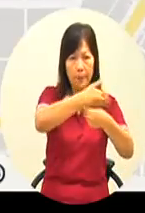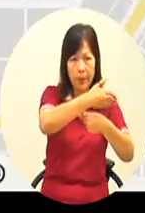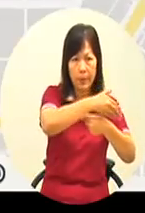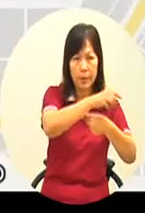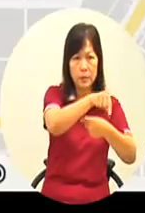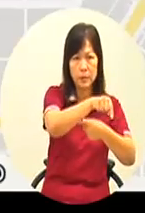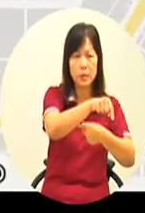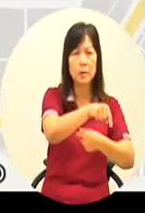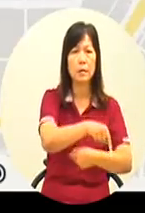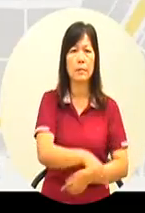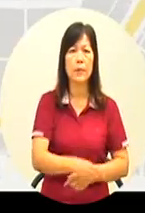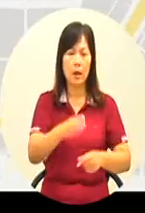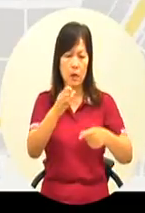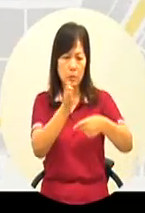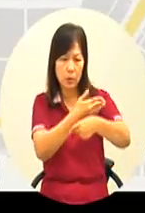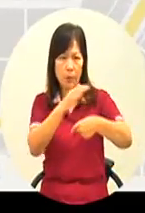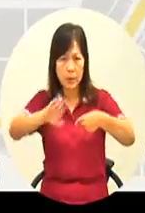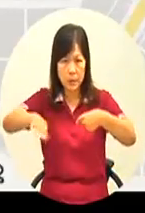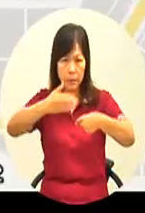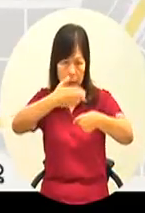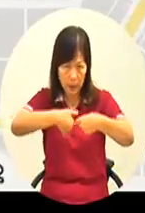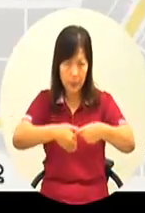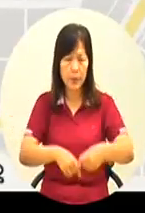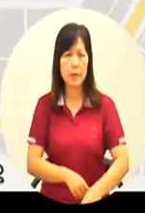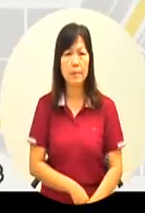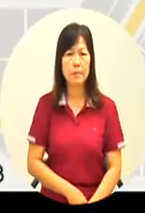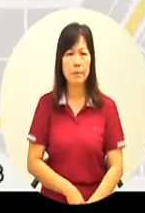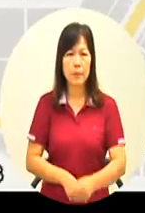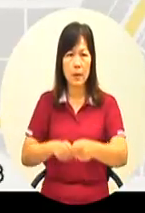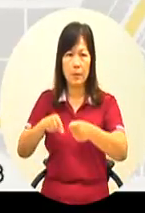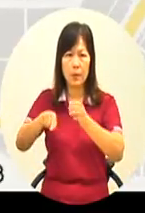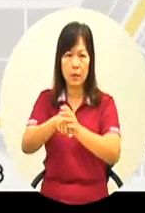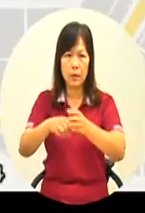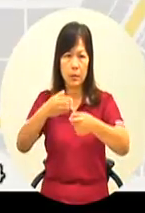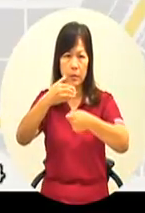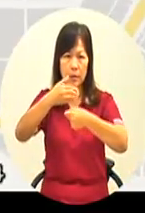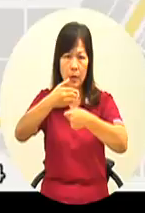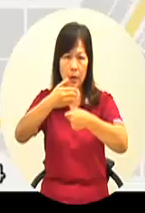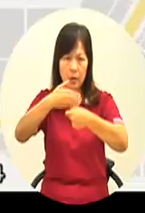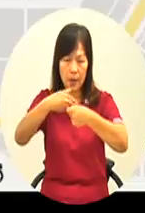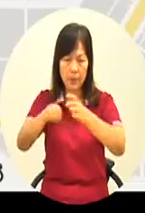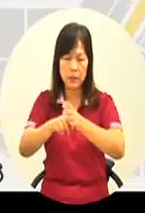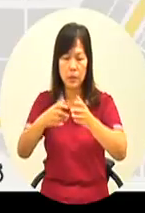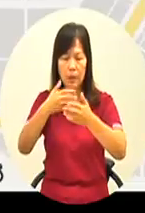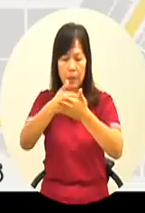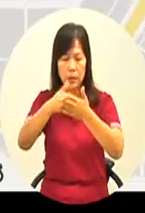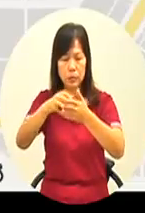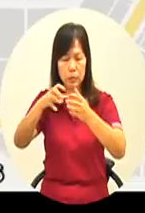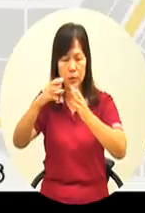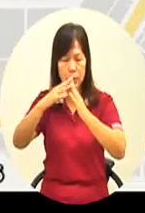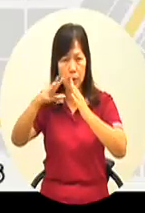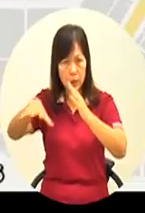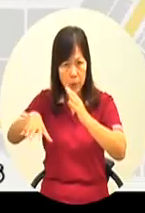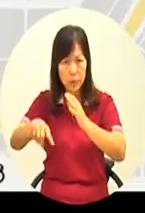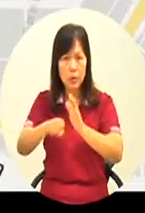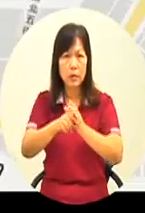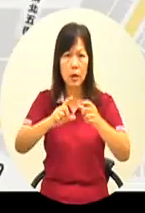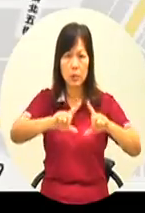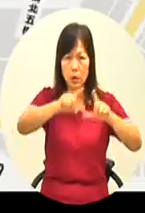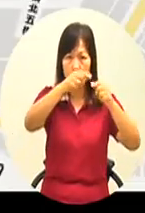边，好，这是东边、西边、南边，美术馆的南边就是美术馆路。好，美术馆的东边是美术东二